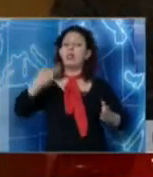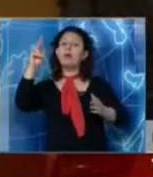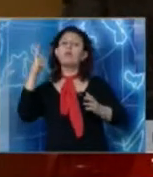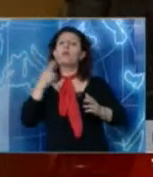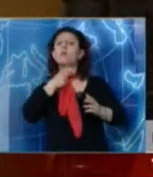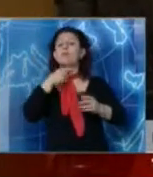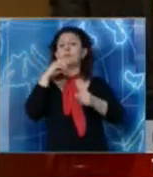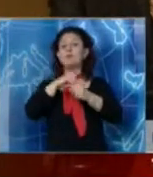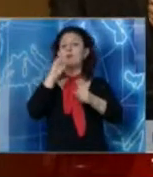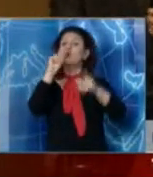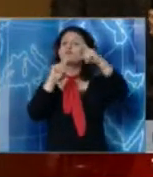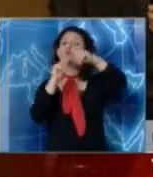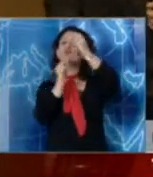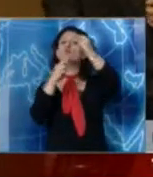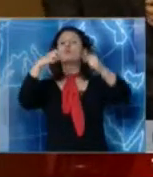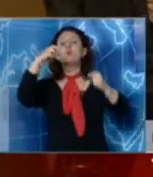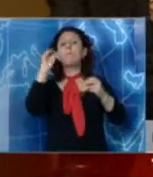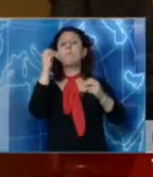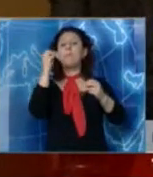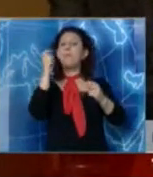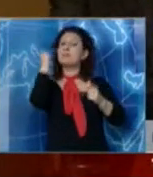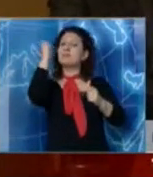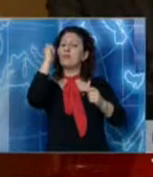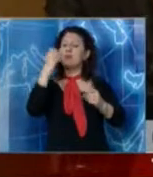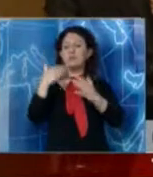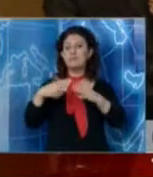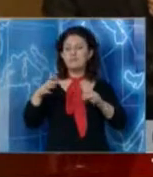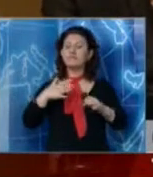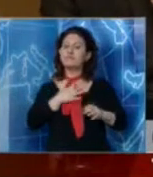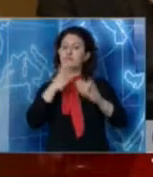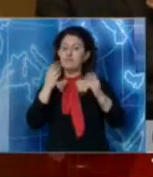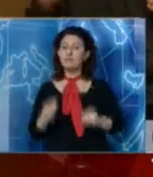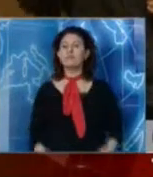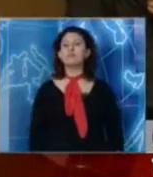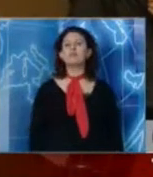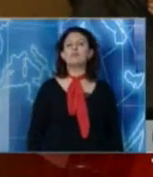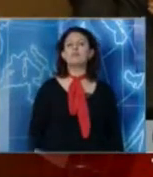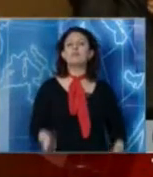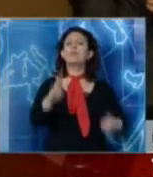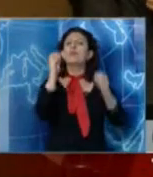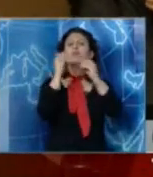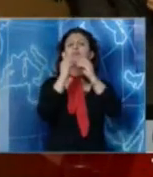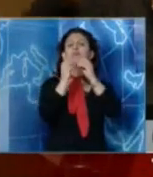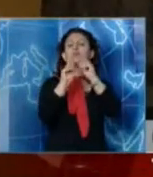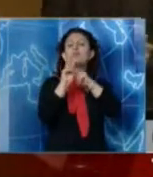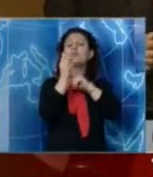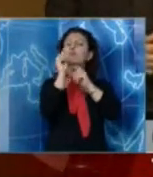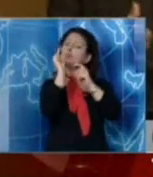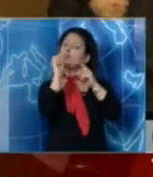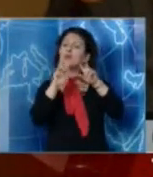tüp bebek semineri düzenledi. Katlanılmaya değer. Yumurta elde etmek üzere bir takım tedaviler